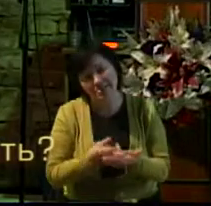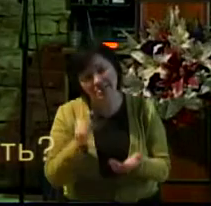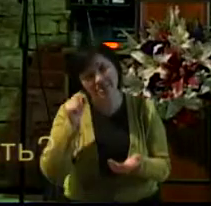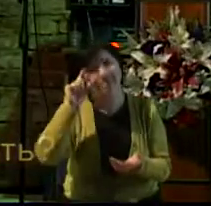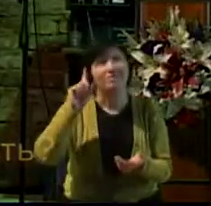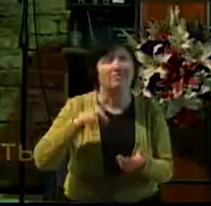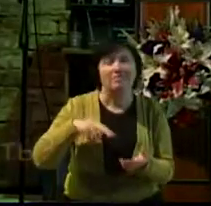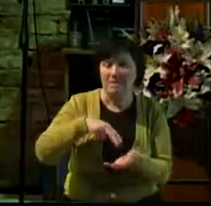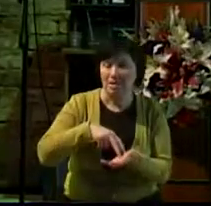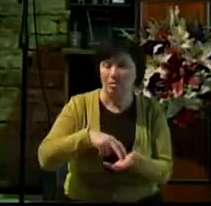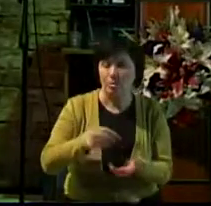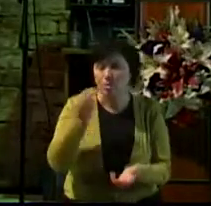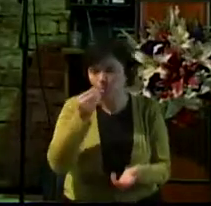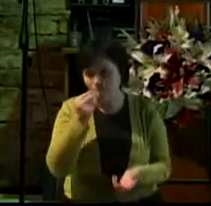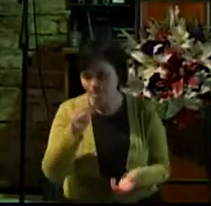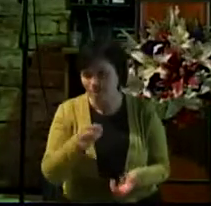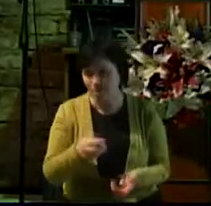начинают своим разумом